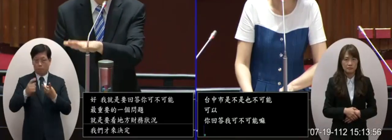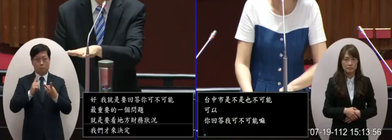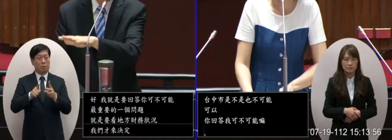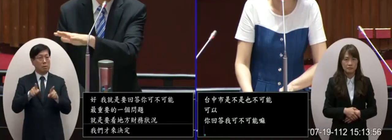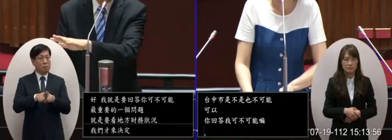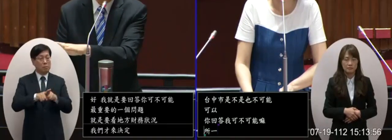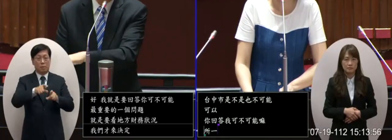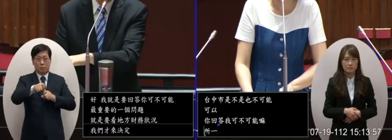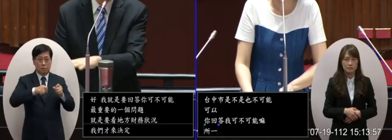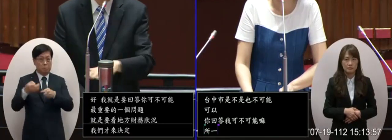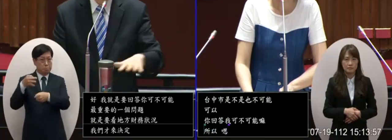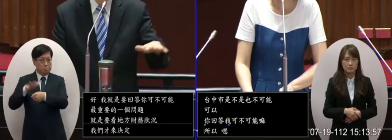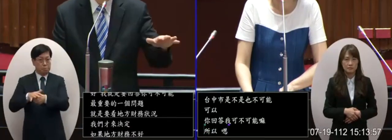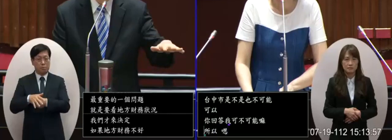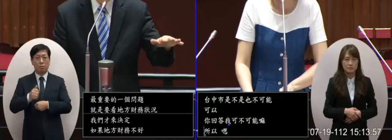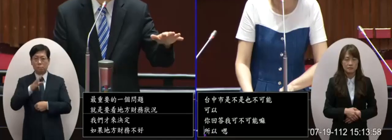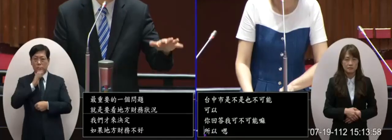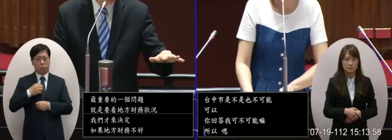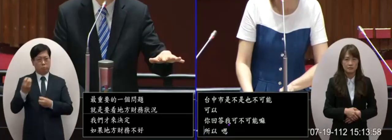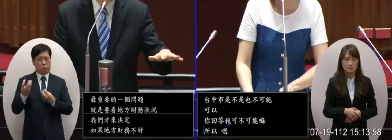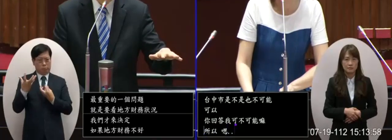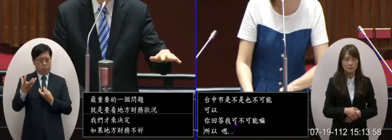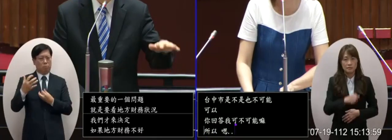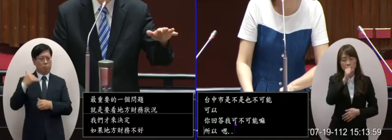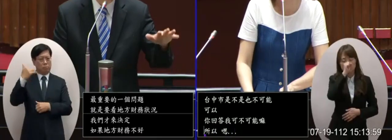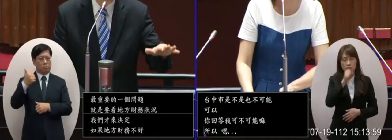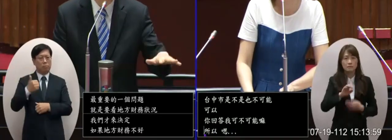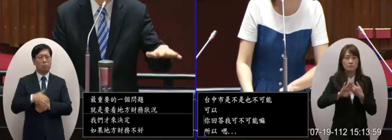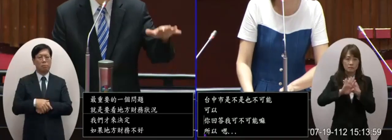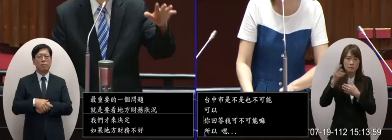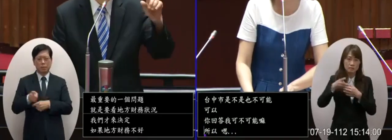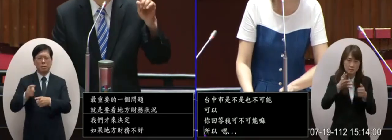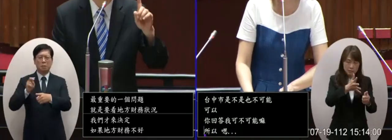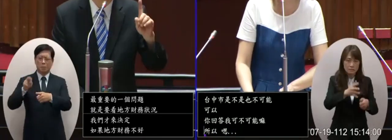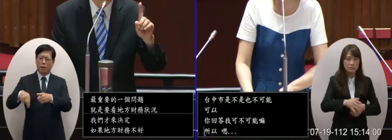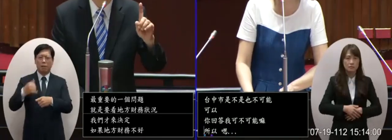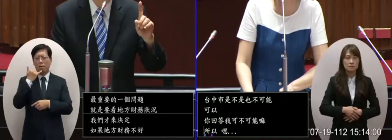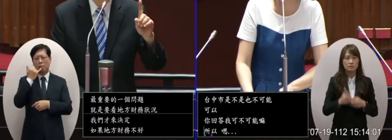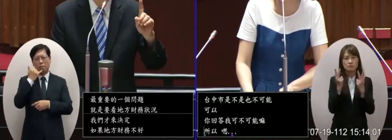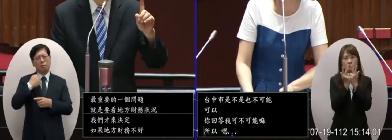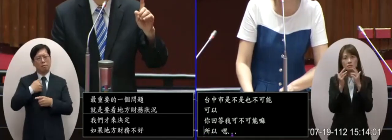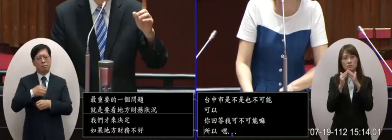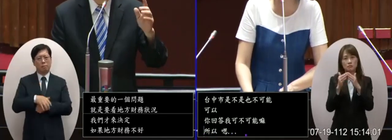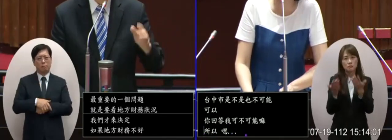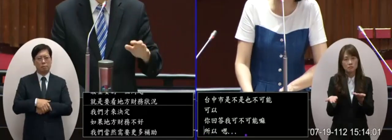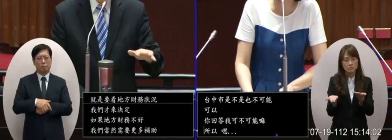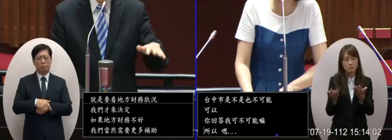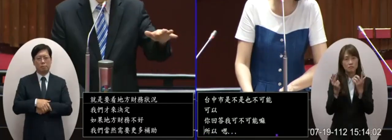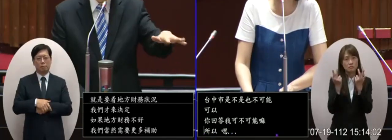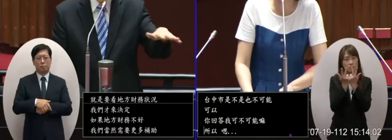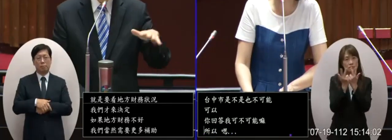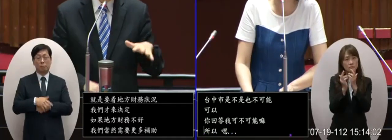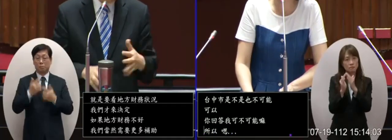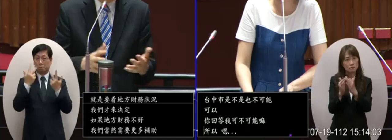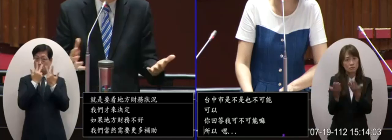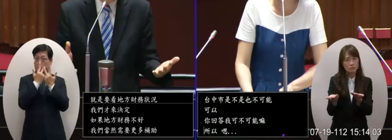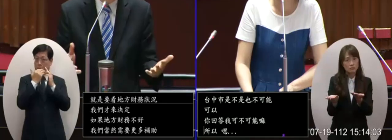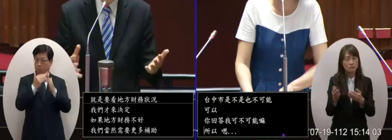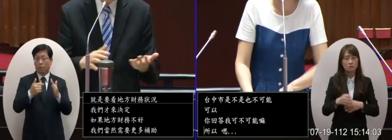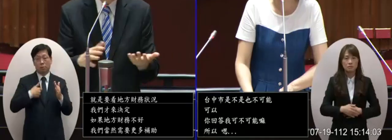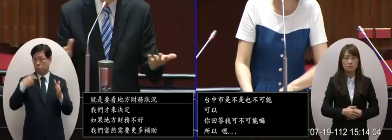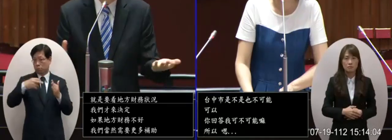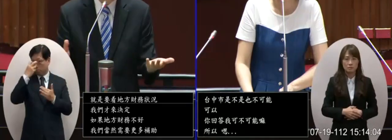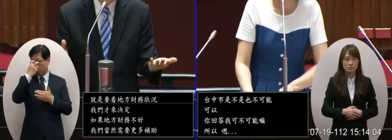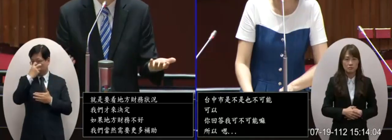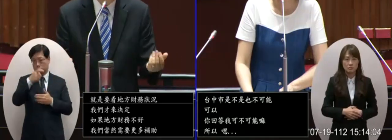有一般计划的这个补助是相当的高。 好，那另外请问一下，那新北市呢？新北市呢？ 那新北市我